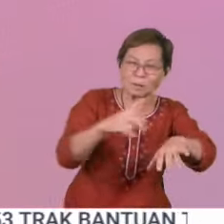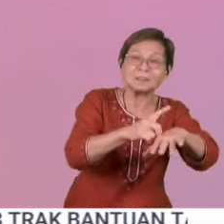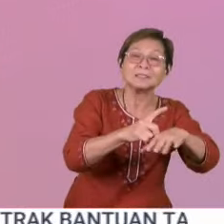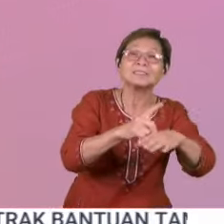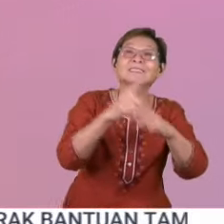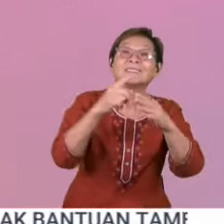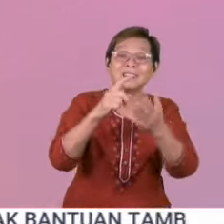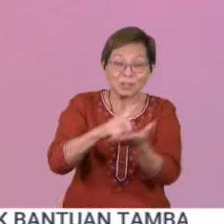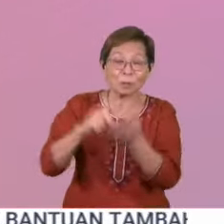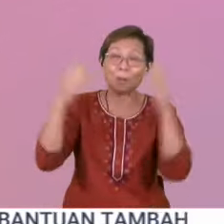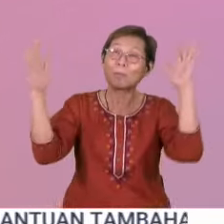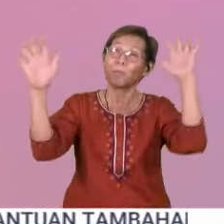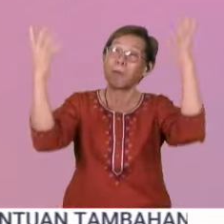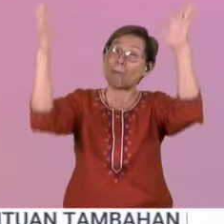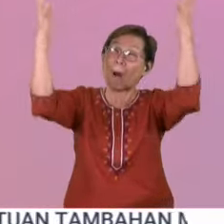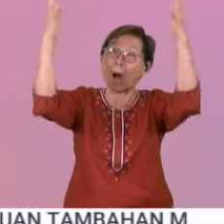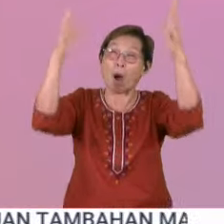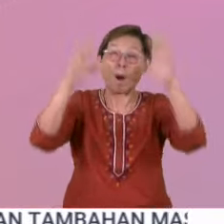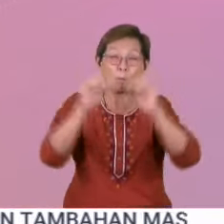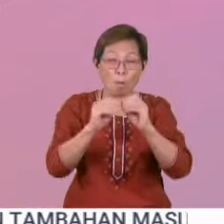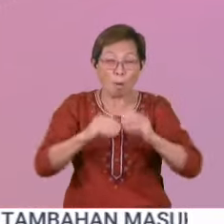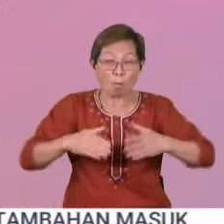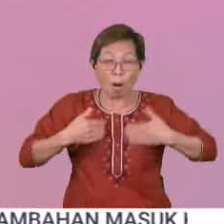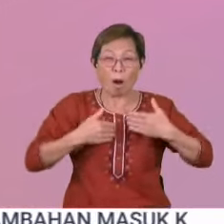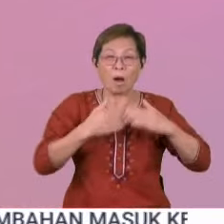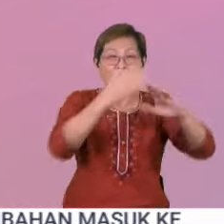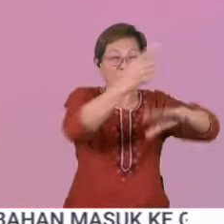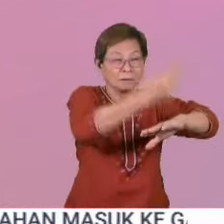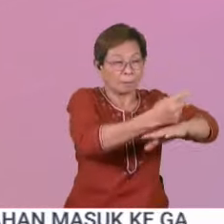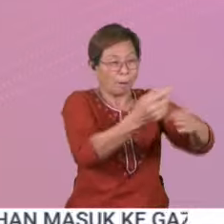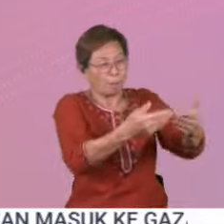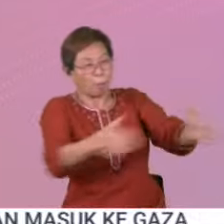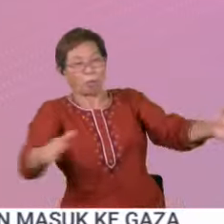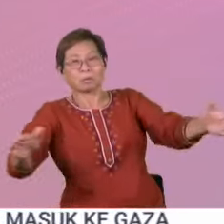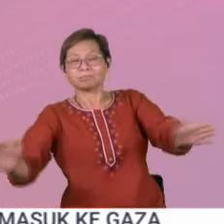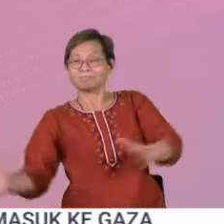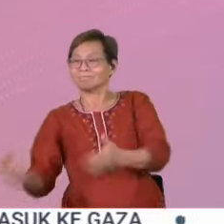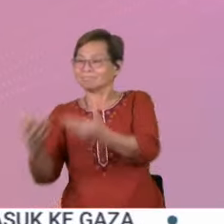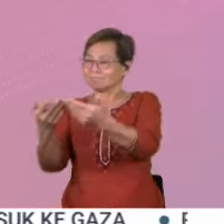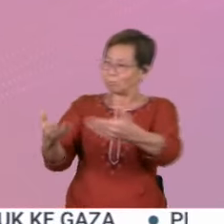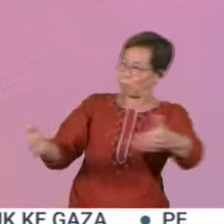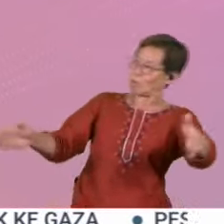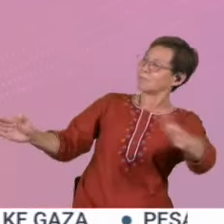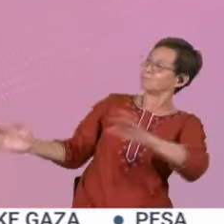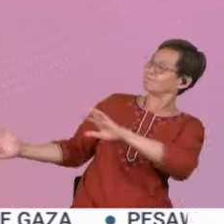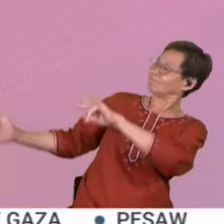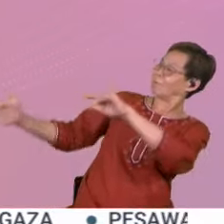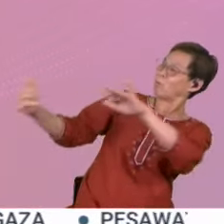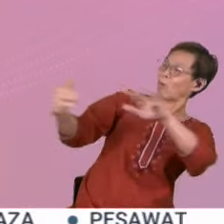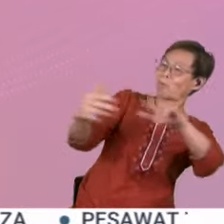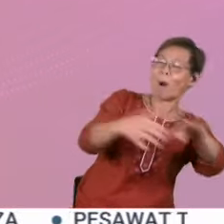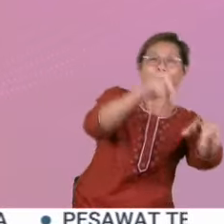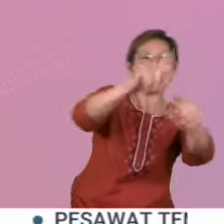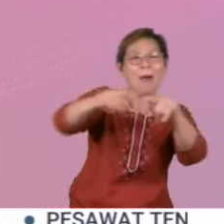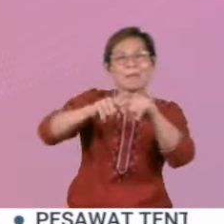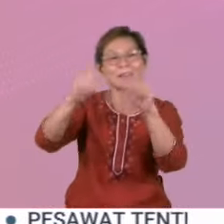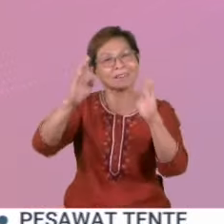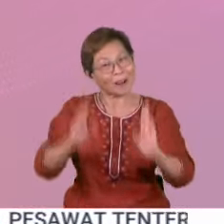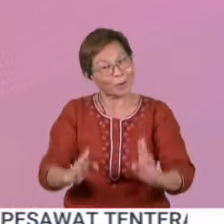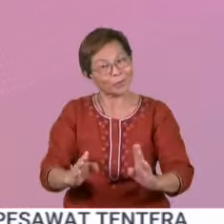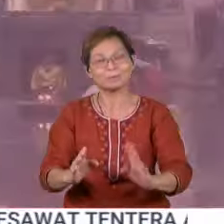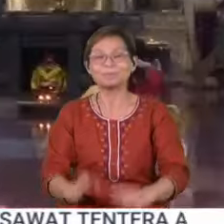Dan ia bertambah meriah apabila rumah ibadat itu terbuka menerima kunjungan daripada orang ramai pelbagai kaum.